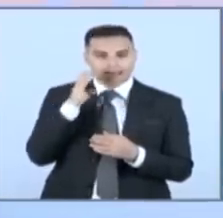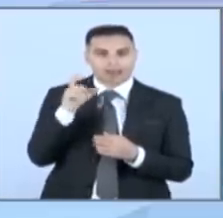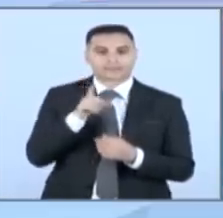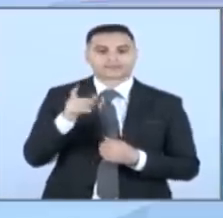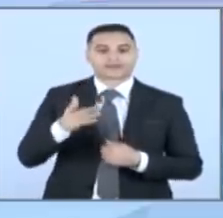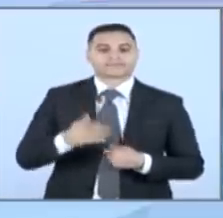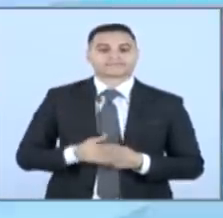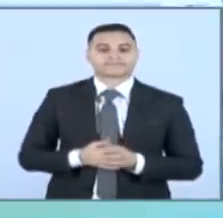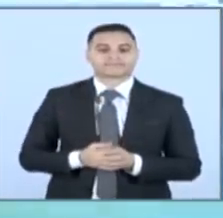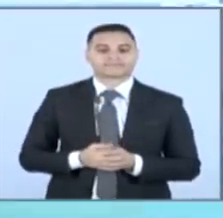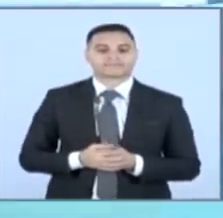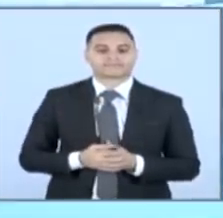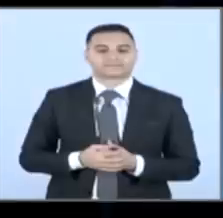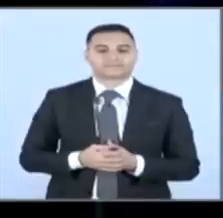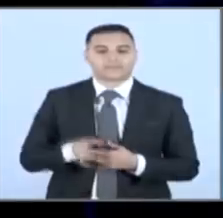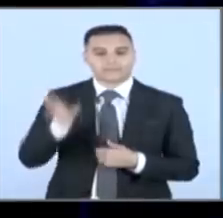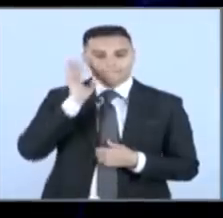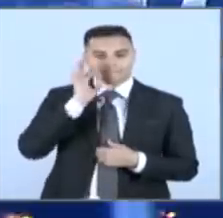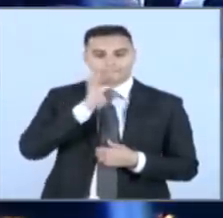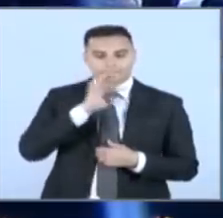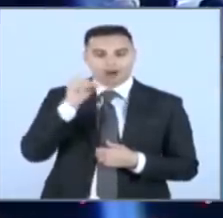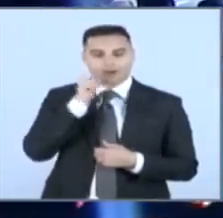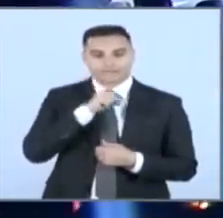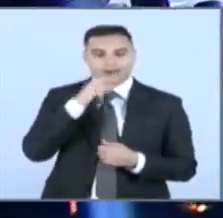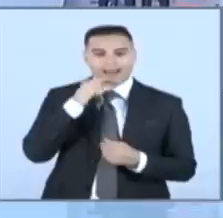صحيحة. من تألفها وألحنها